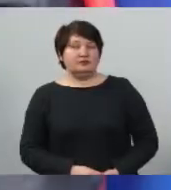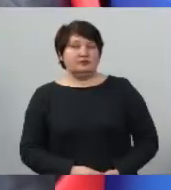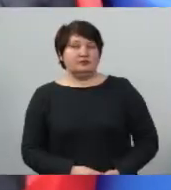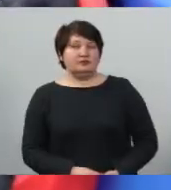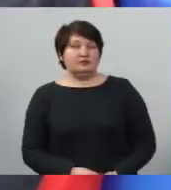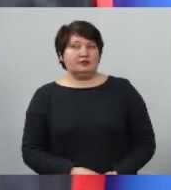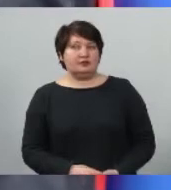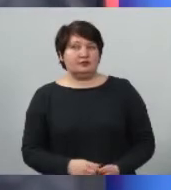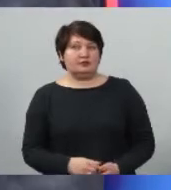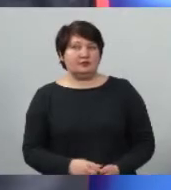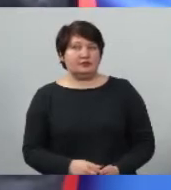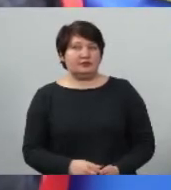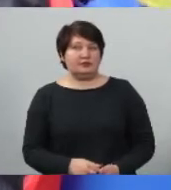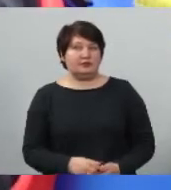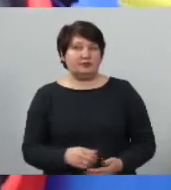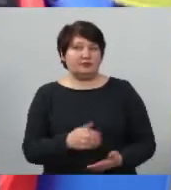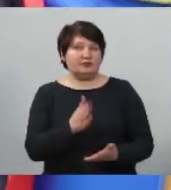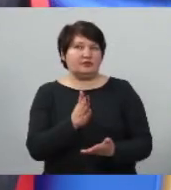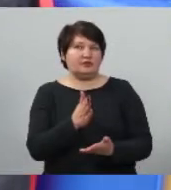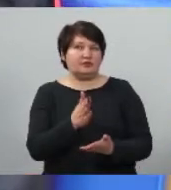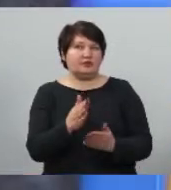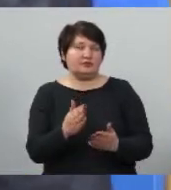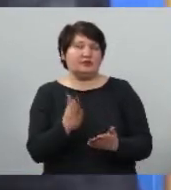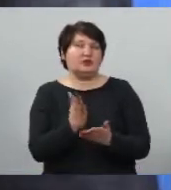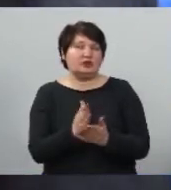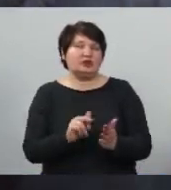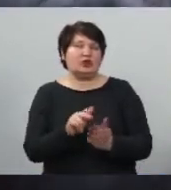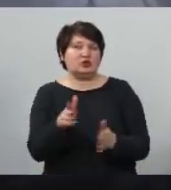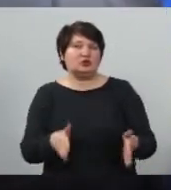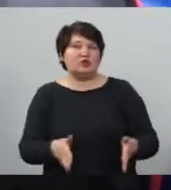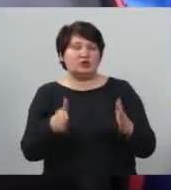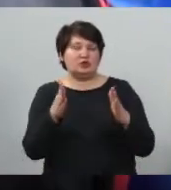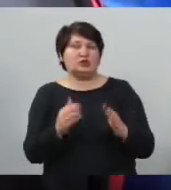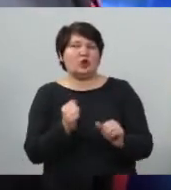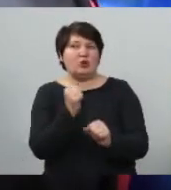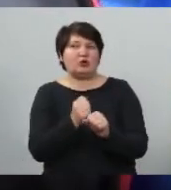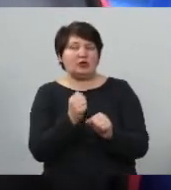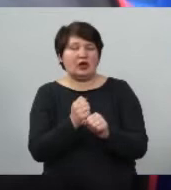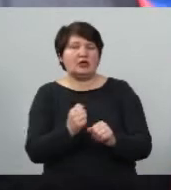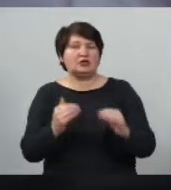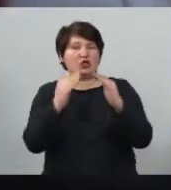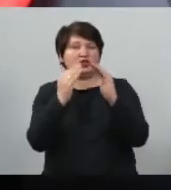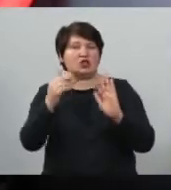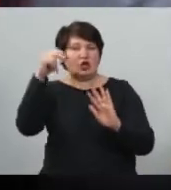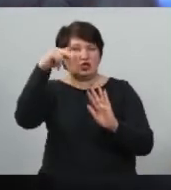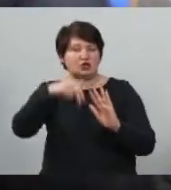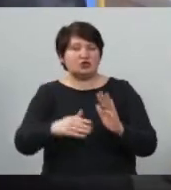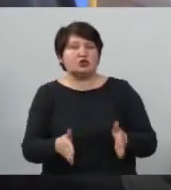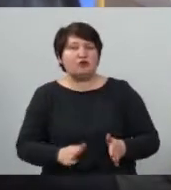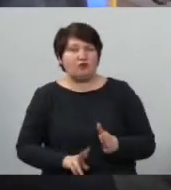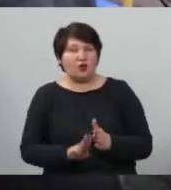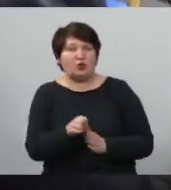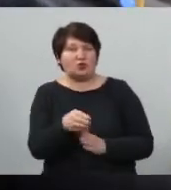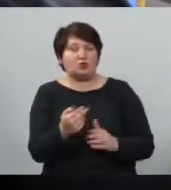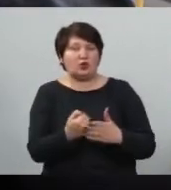Є такий от оприскувач, приходиться в під'їзд, обробляється з криші до входу до під'їзду.